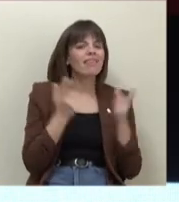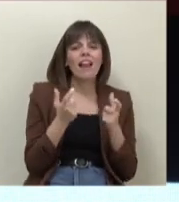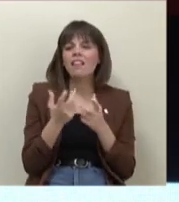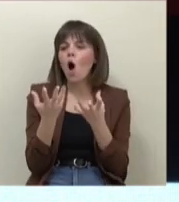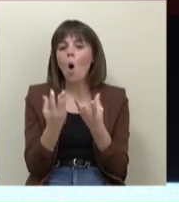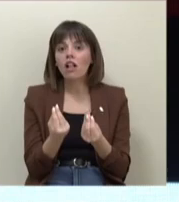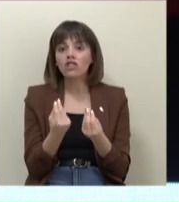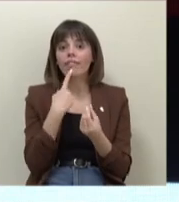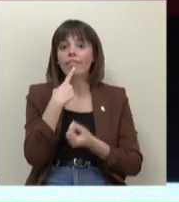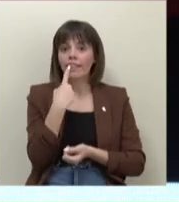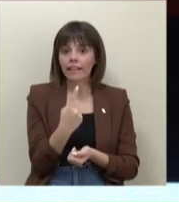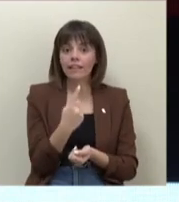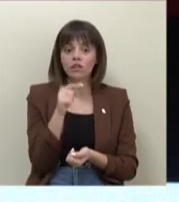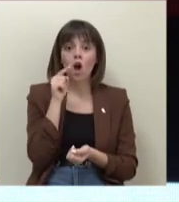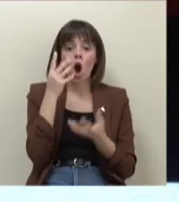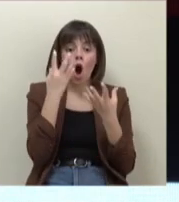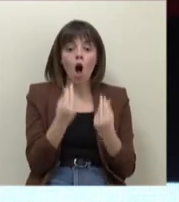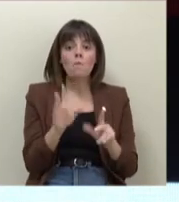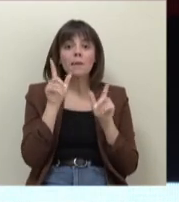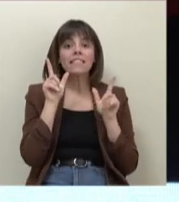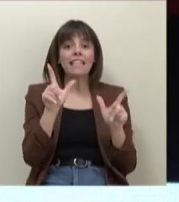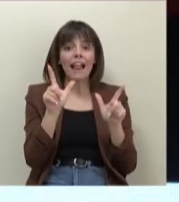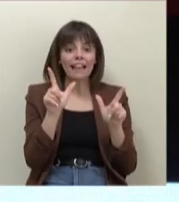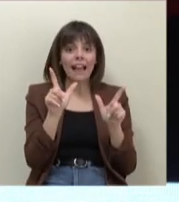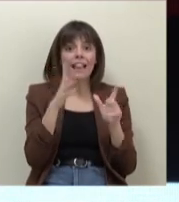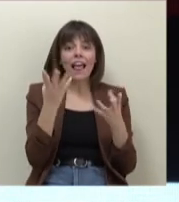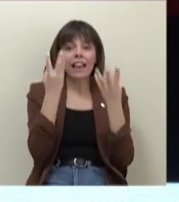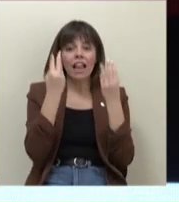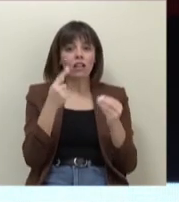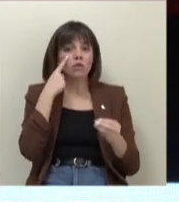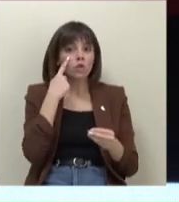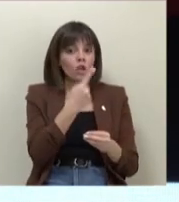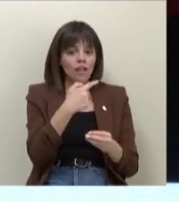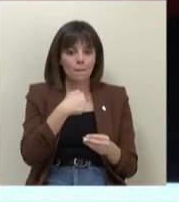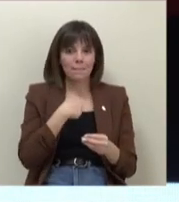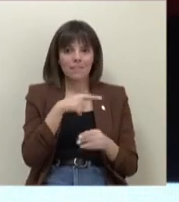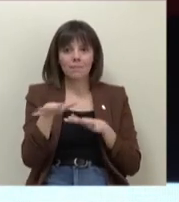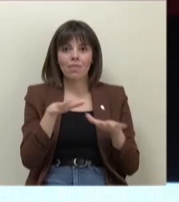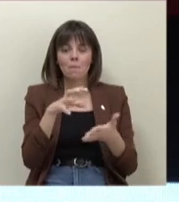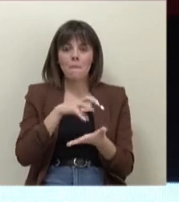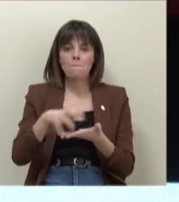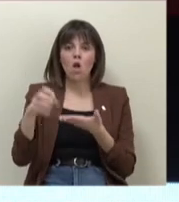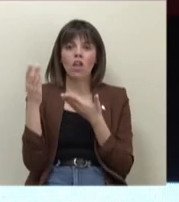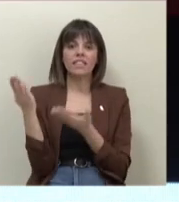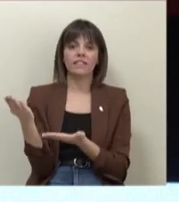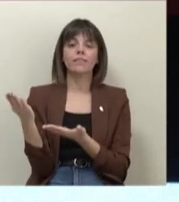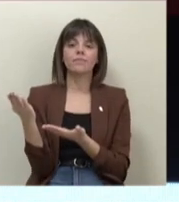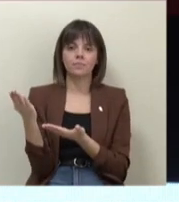olacak dediğinizde olmaması gerekeni en iyi gösteren bu bizim deprem bölgesi.